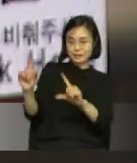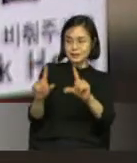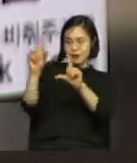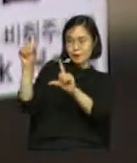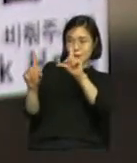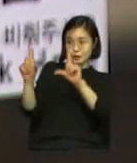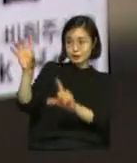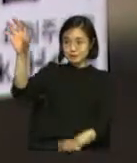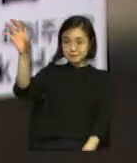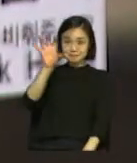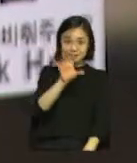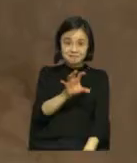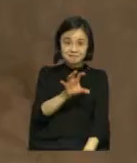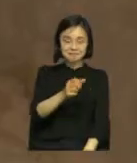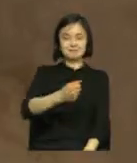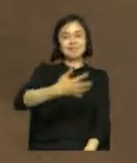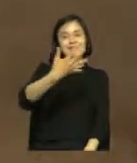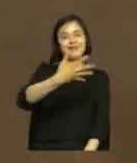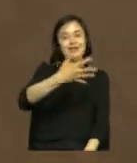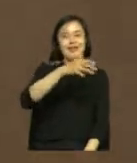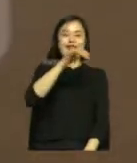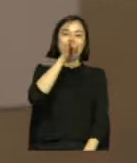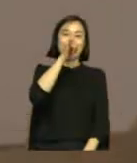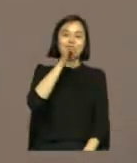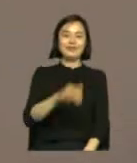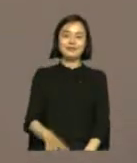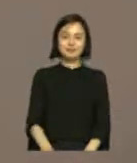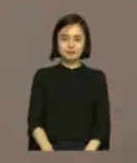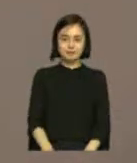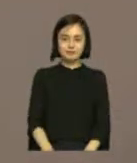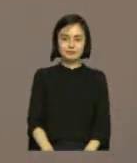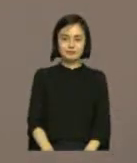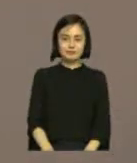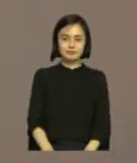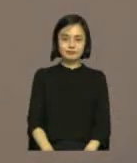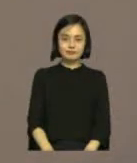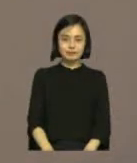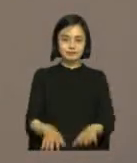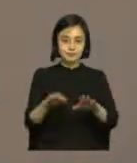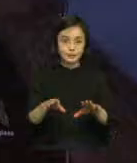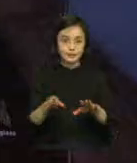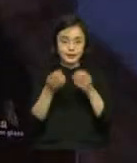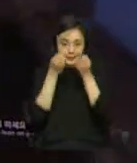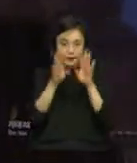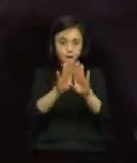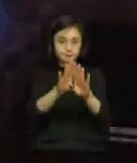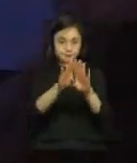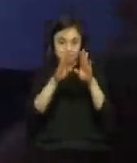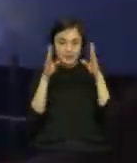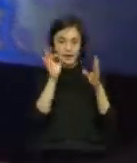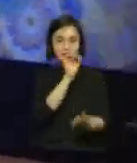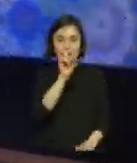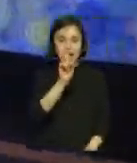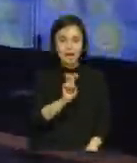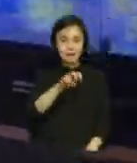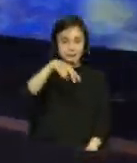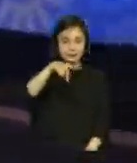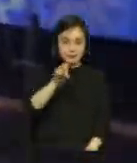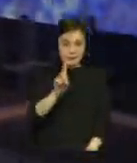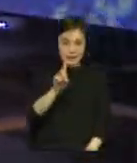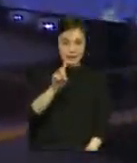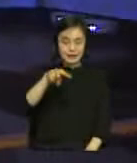접목해 선사시대 인류의 생활상을 보여주고 있는 겁니다 이번에 새로 문을 연 암사동 선사유적 박물관 의